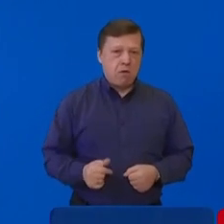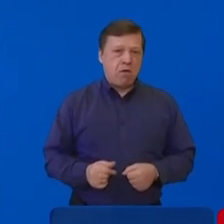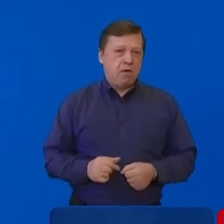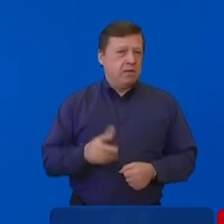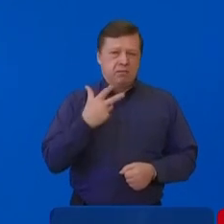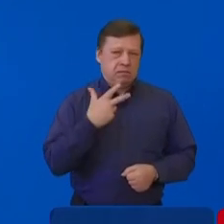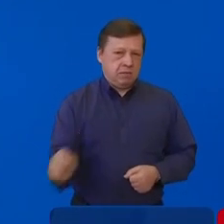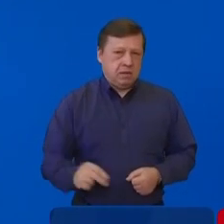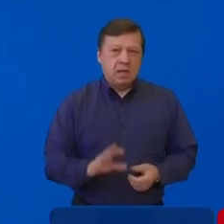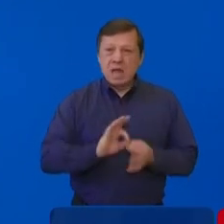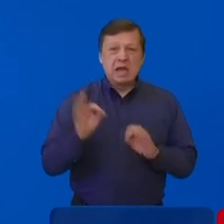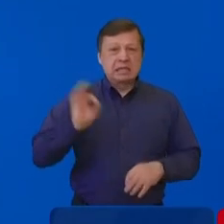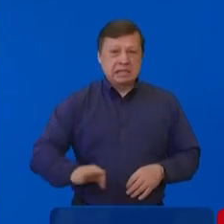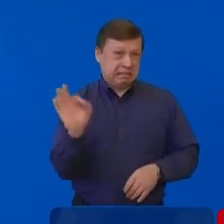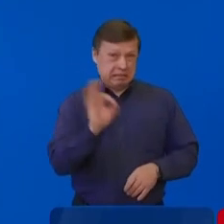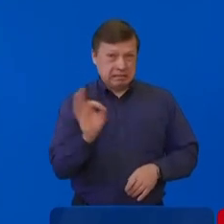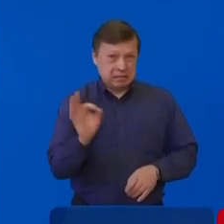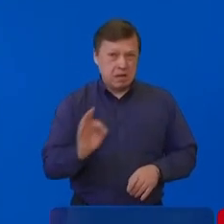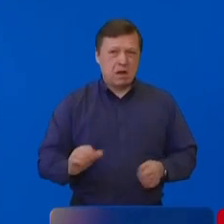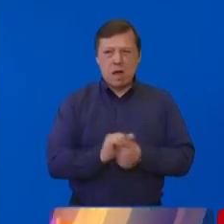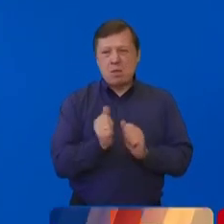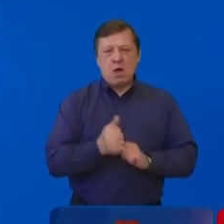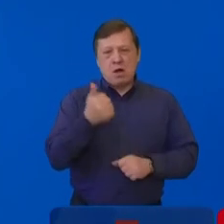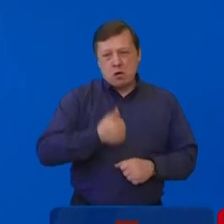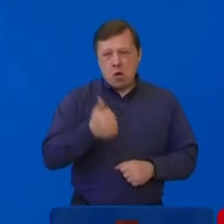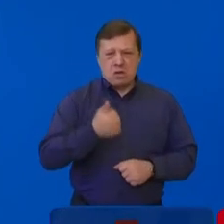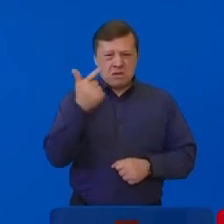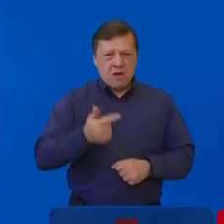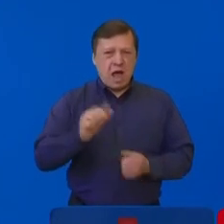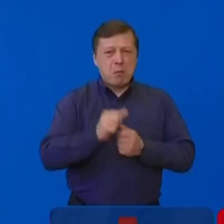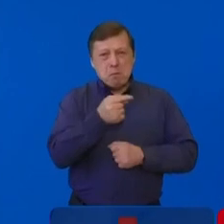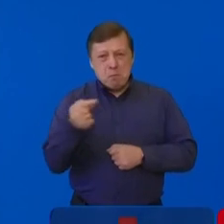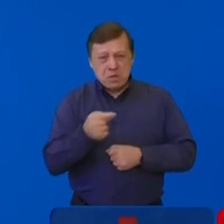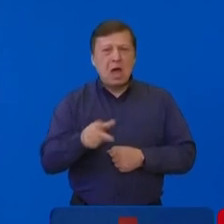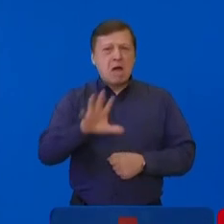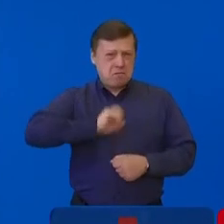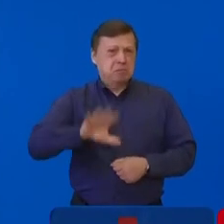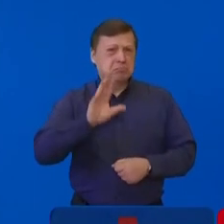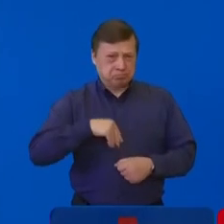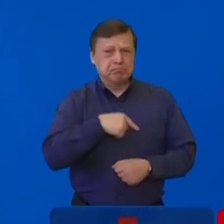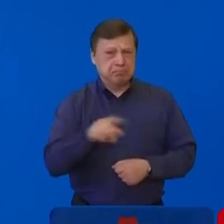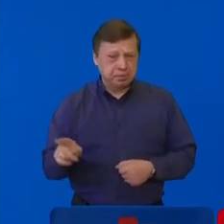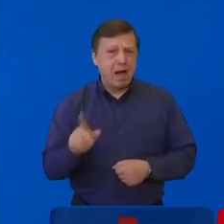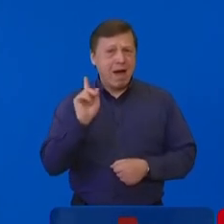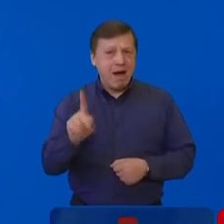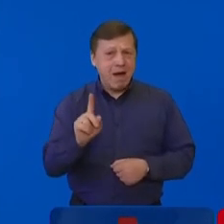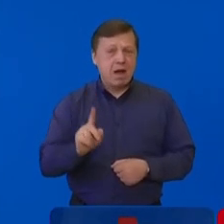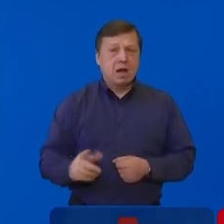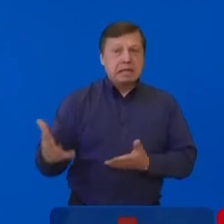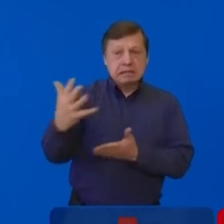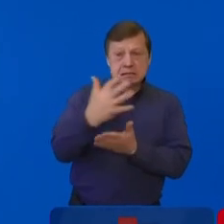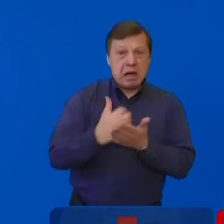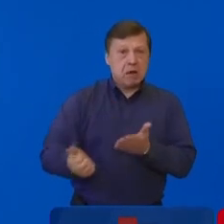jest w okolicach zero, czy przez 1 czy 2 lata na małym minusie. To można wytrzymać. Ale w sytuacji, kiedy nie ma